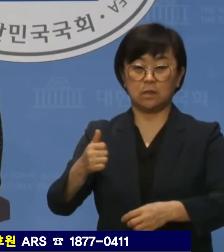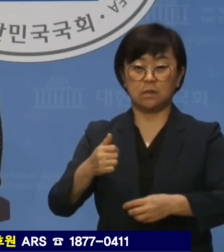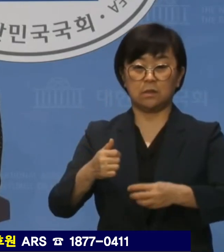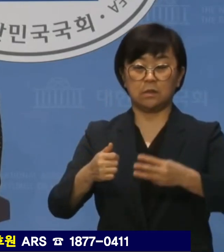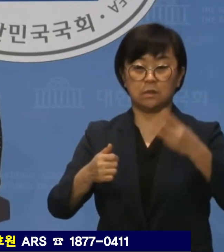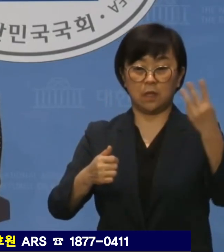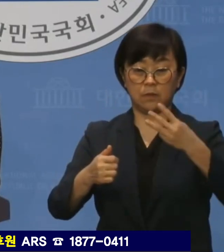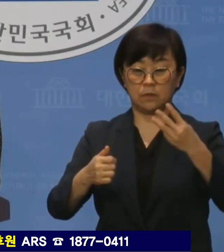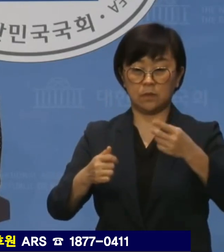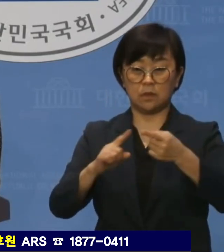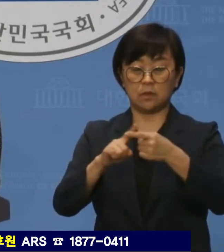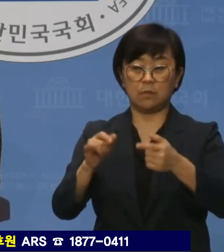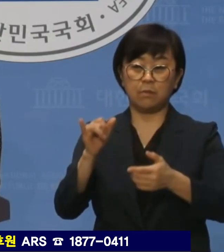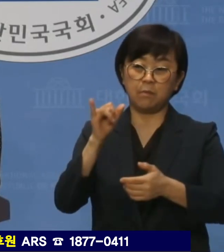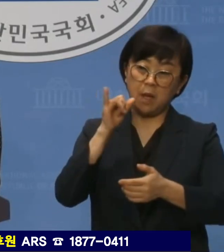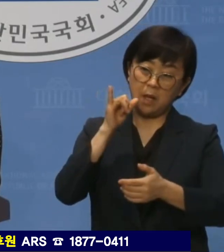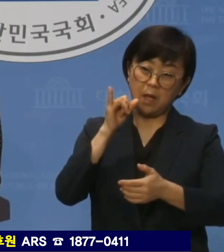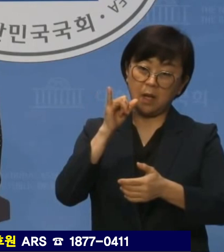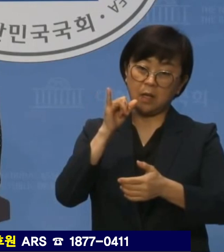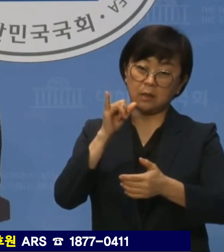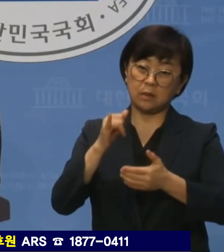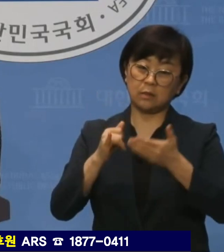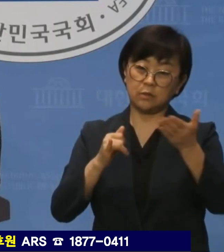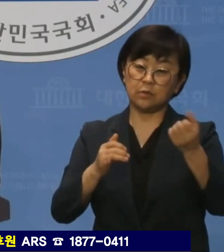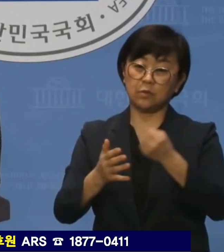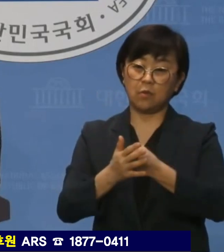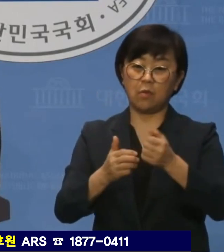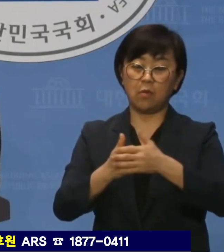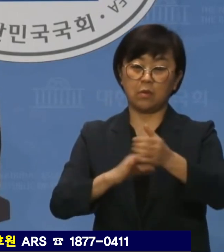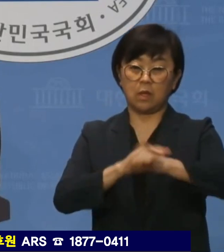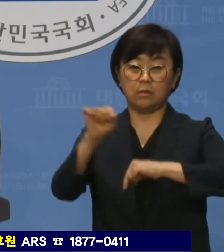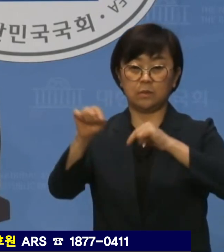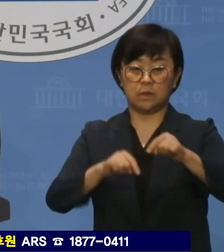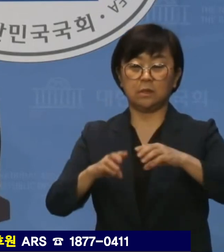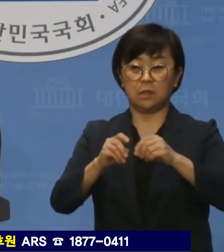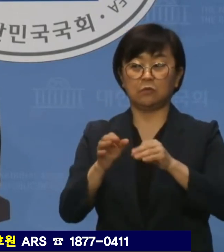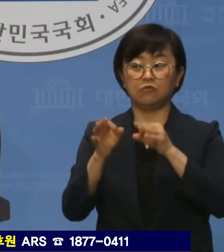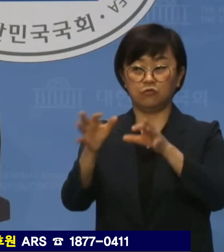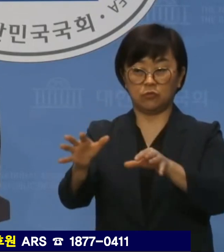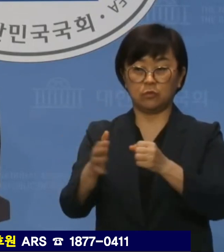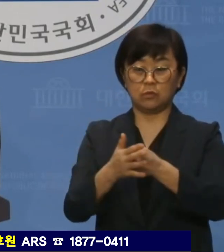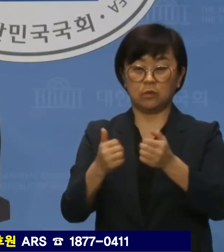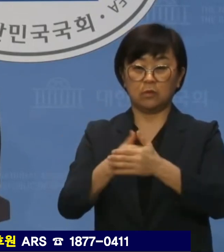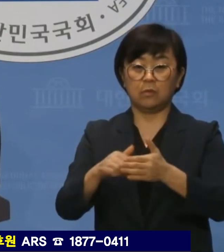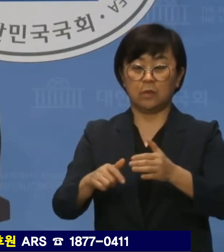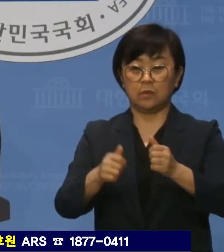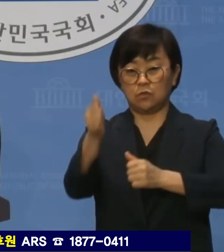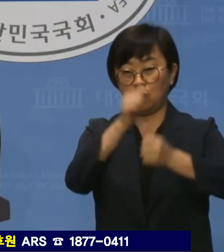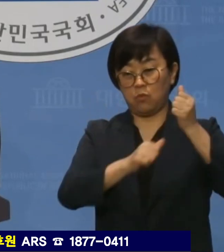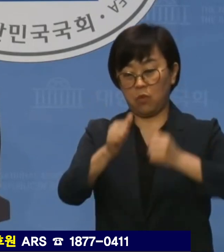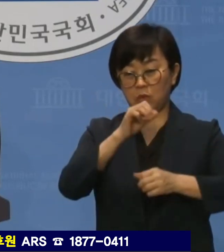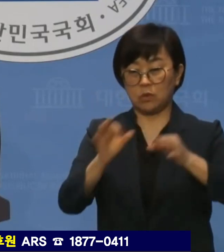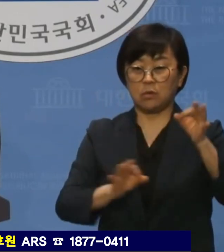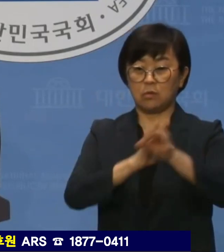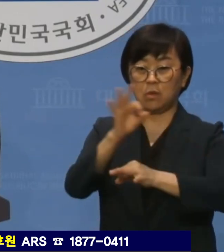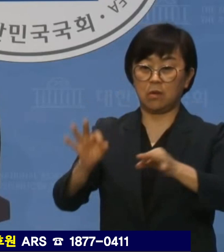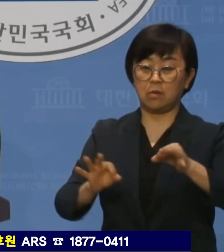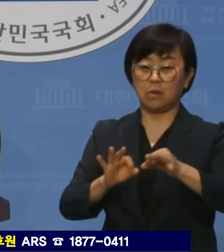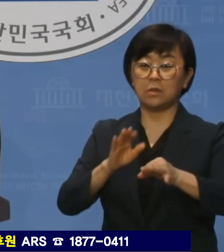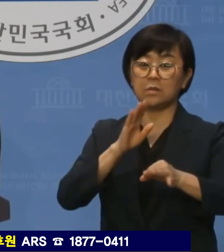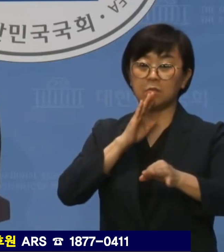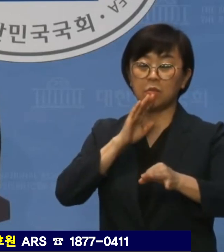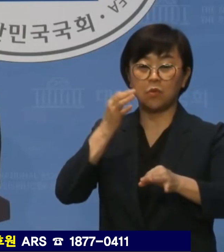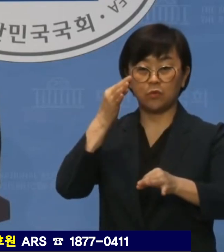회 이상의 마약 처방을 받고 갑질 땅 투기를 하는 등 족벌 경영의 전형적인